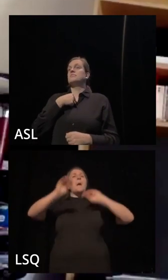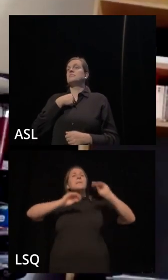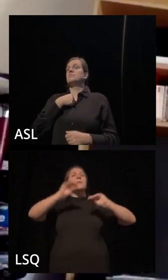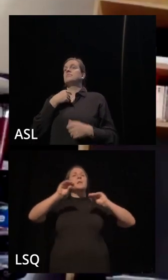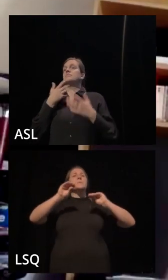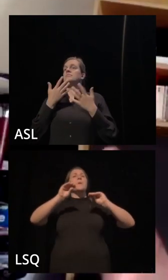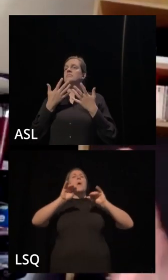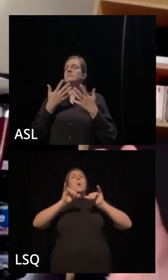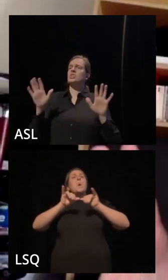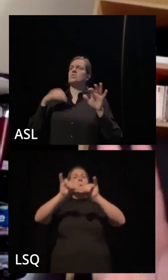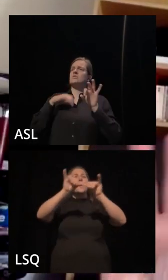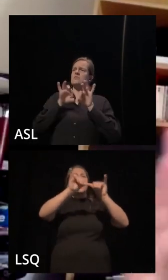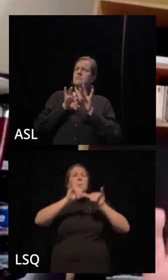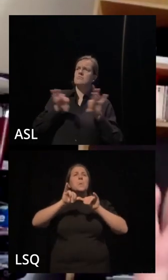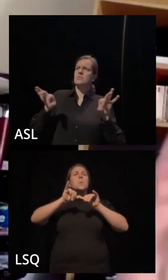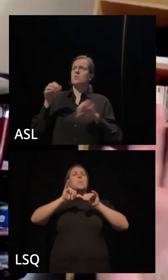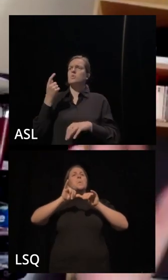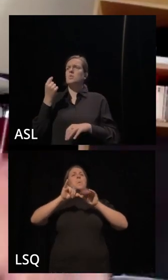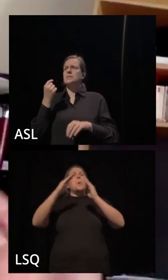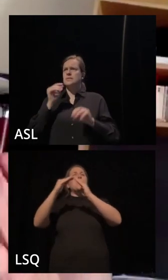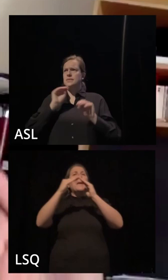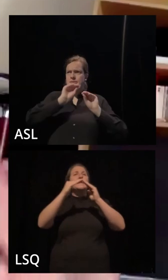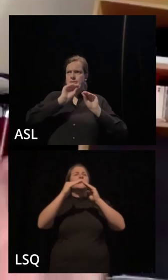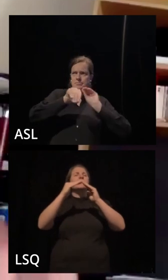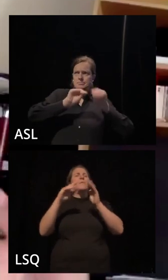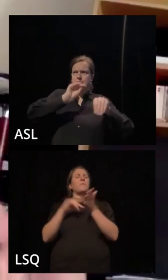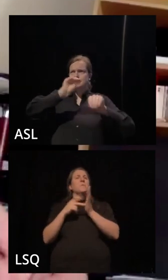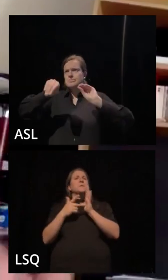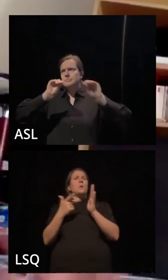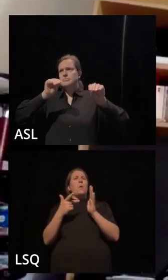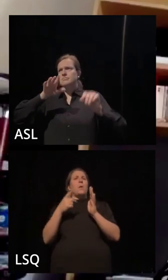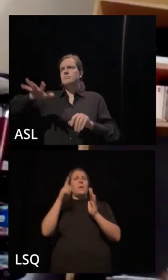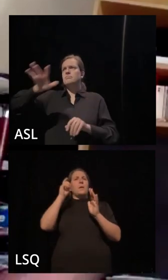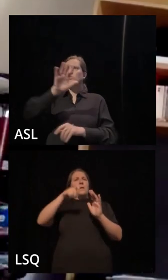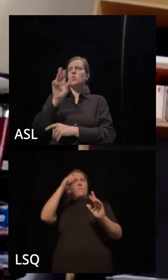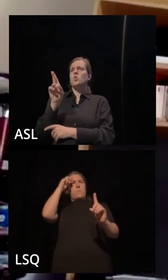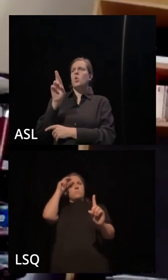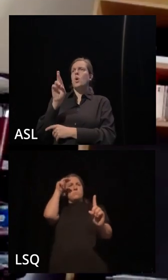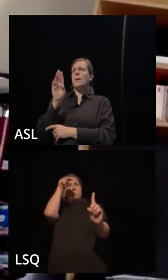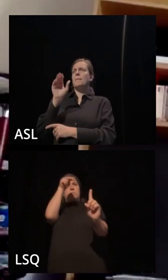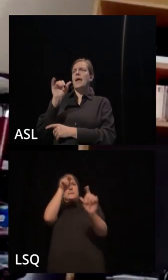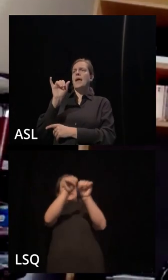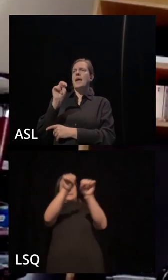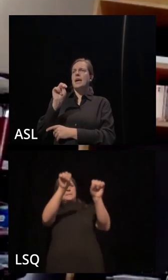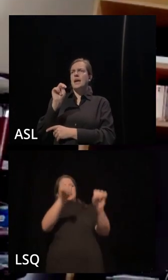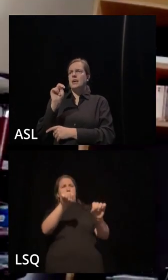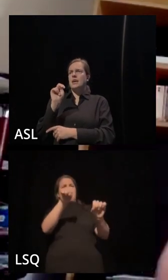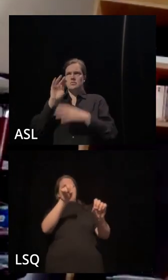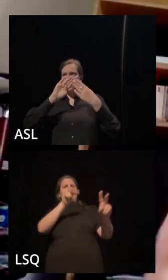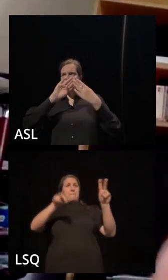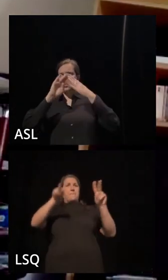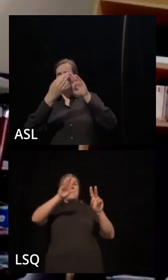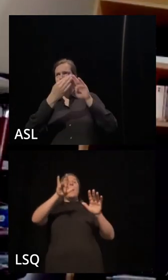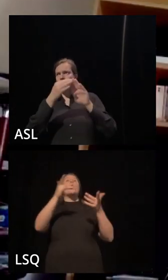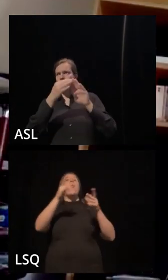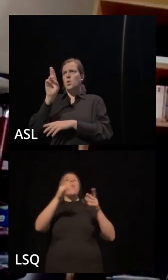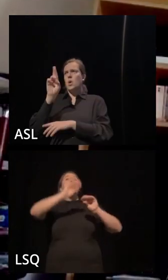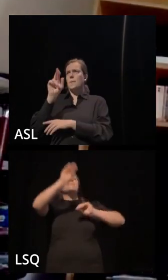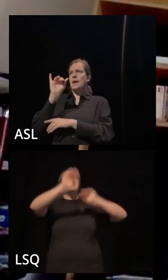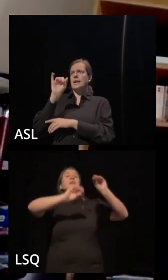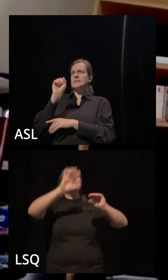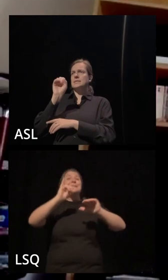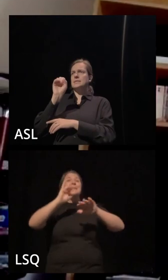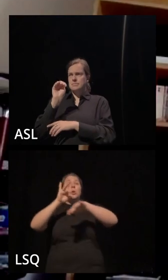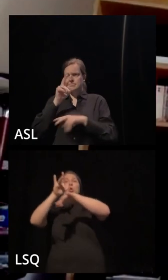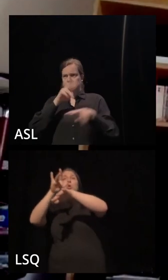que ça veut dire, l'aménagement et l'urbanisme? C'est avoir une pensée systémique, parce que dans le monde de l'aménagement, dès qu'on touche à quelque